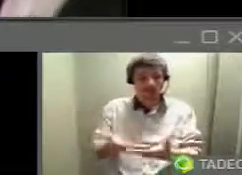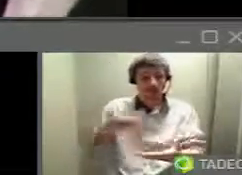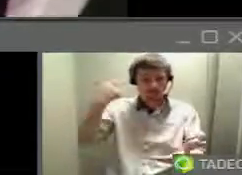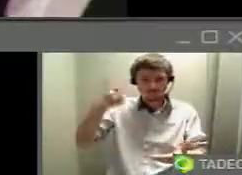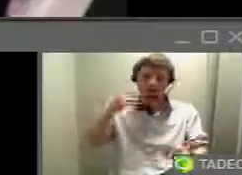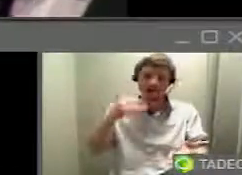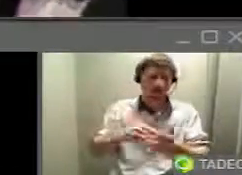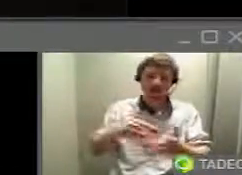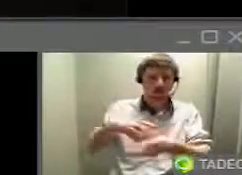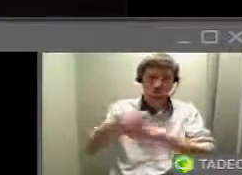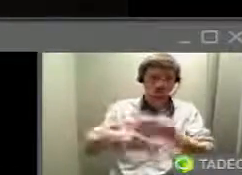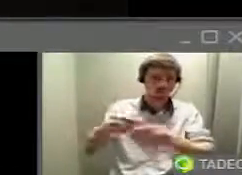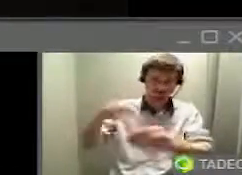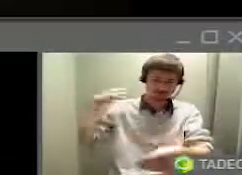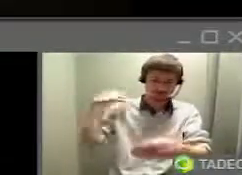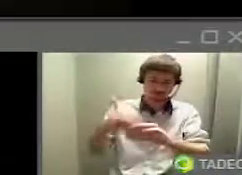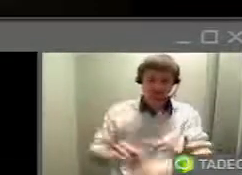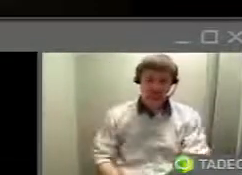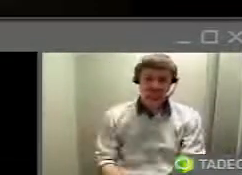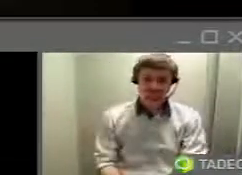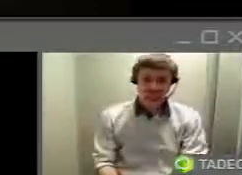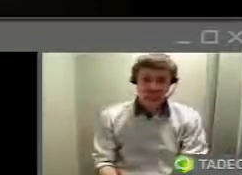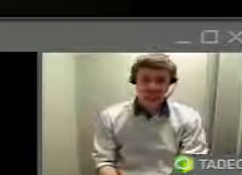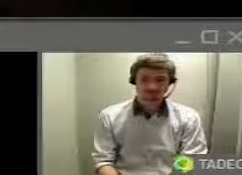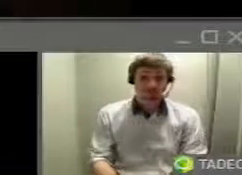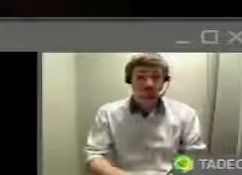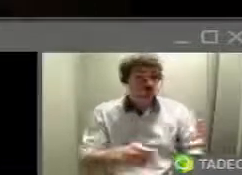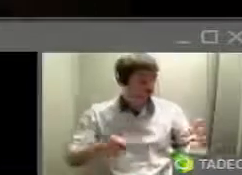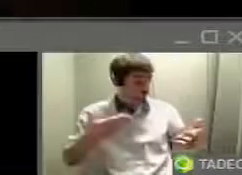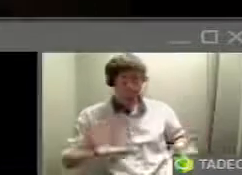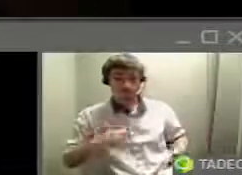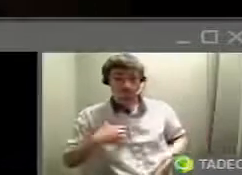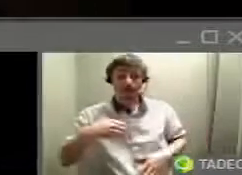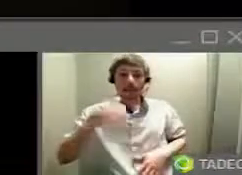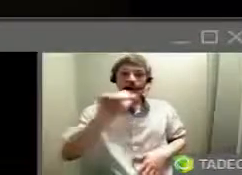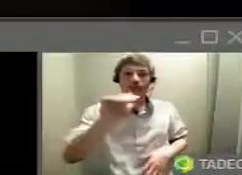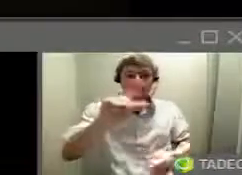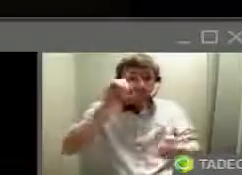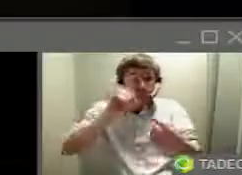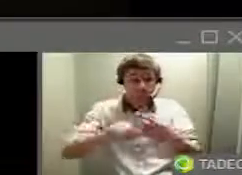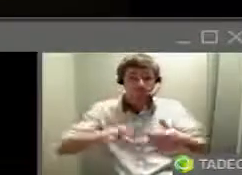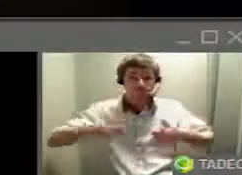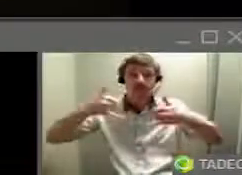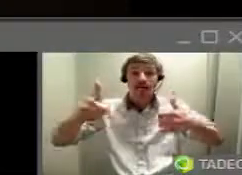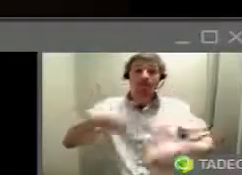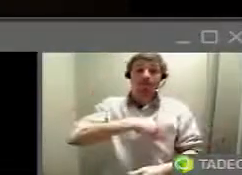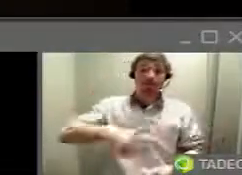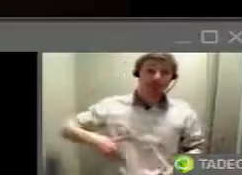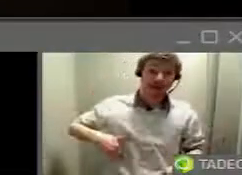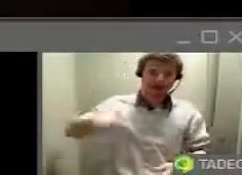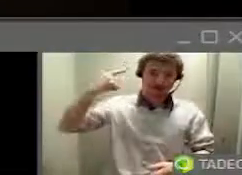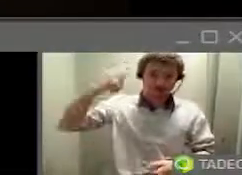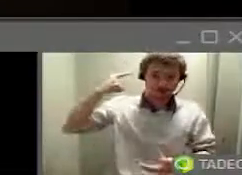Alors, on va appeler pour récompenser ce trophée pour donner la ville de Londres. Alors, Boris Johnson s'excuse, maire de Londres. Il ne peut pas être avec